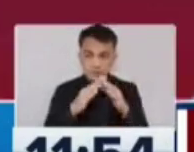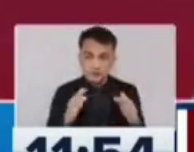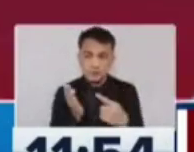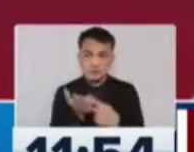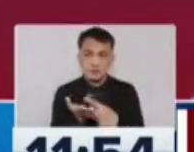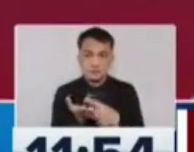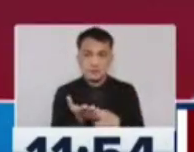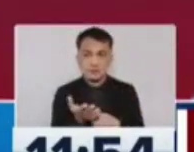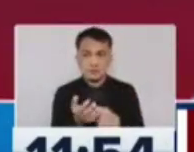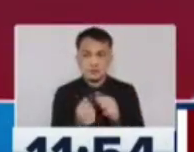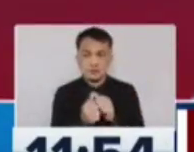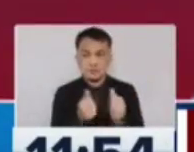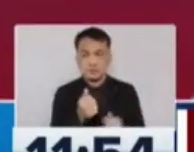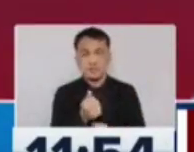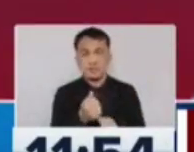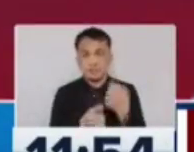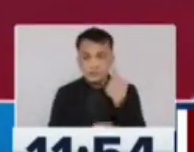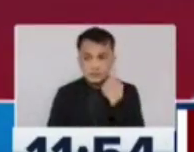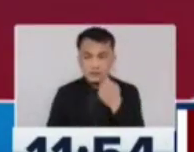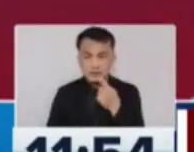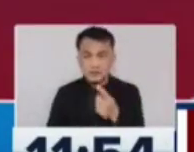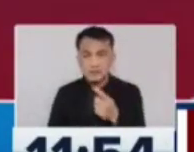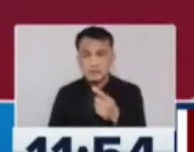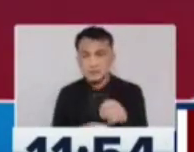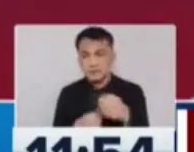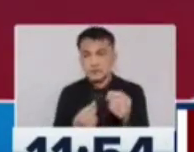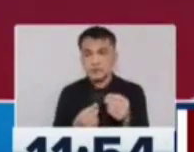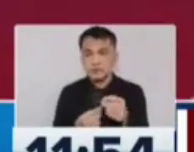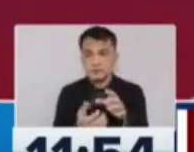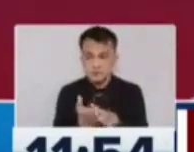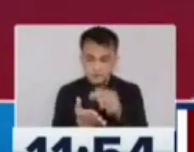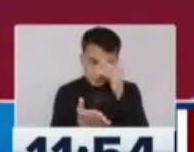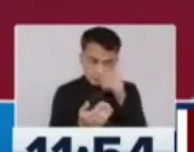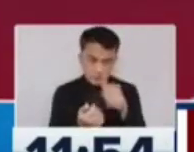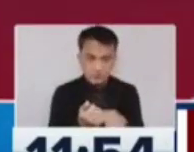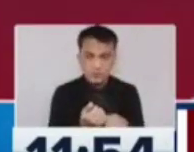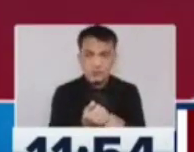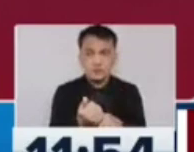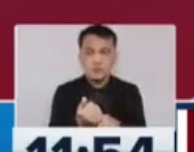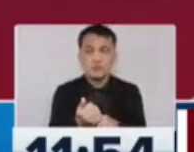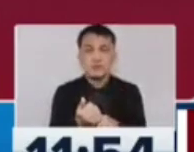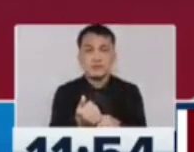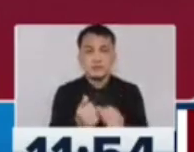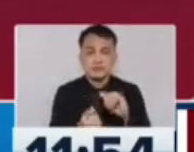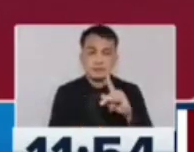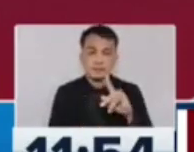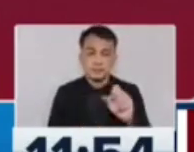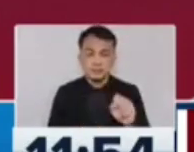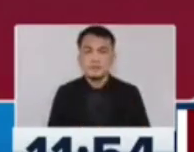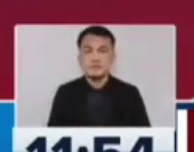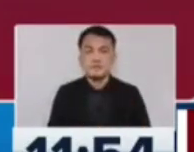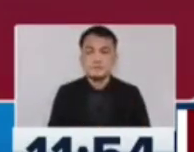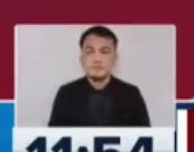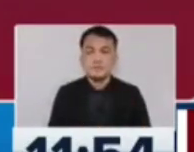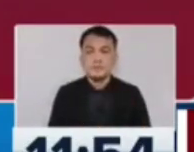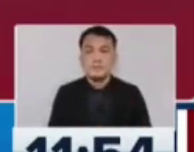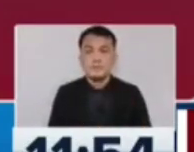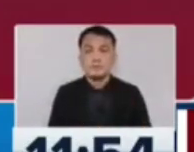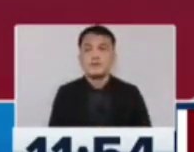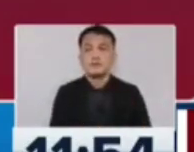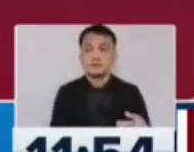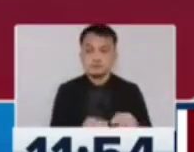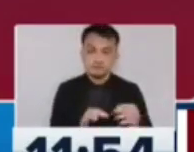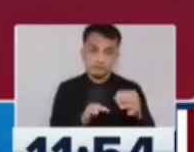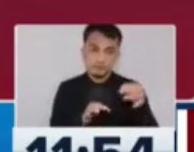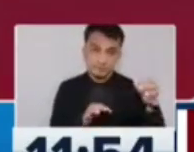May pahabol lang na tanong po si Meg Adonis po ng Philippine Daily Inquirer. So paano po ang mga estudyante na nawalan ng modules